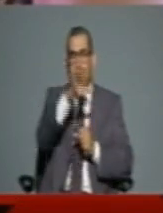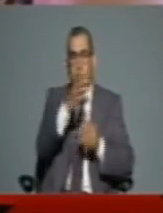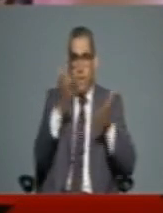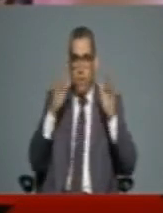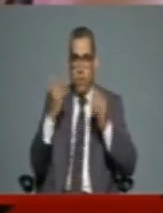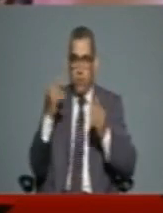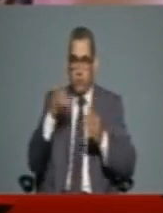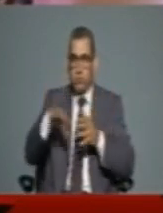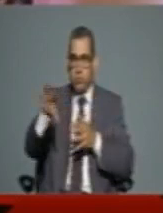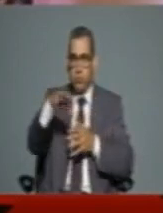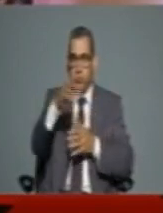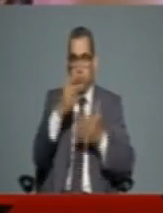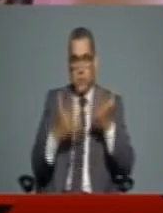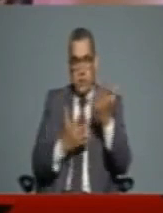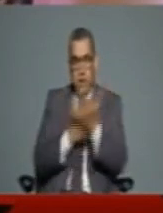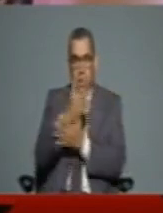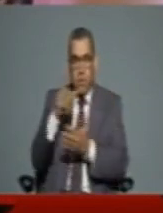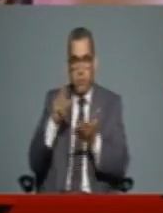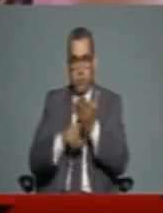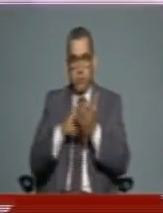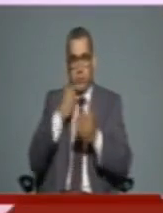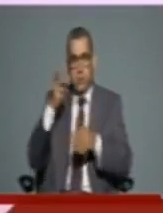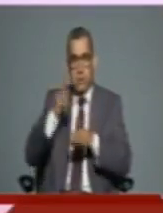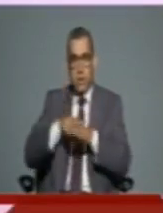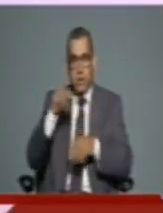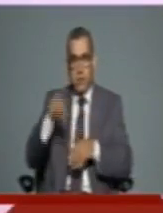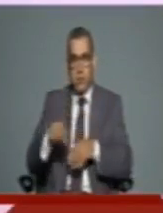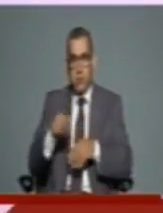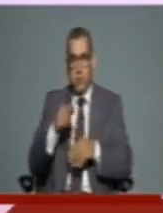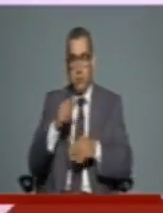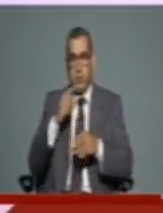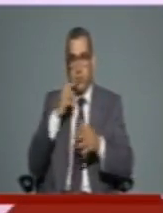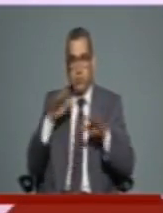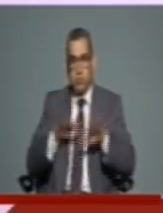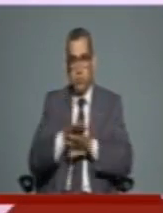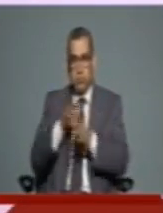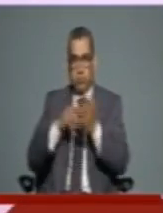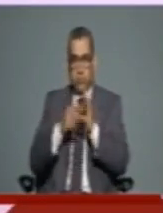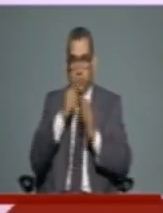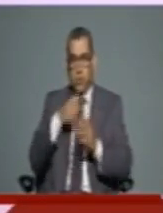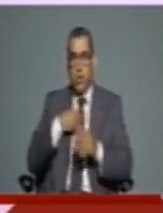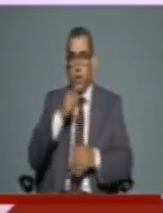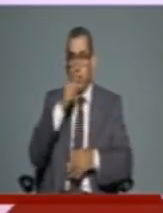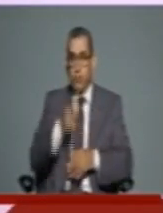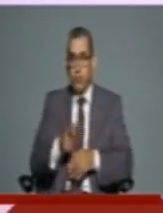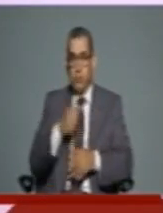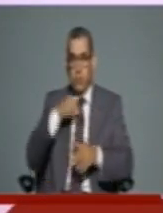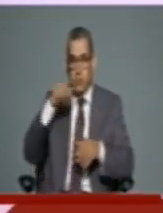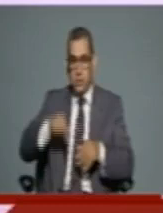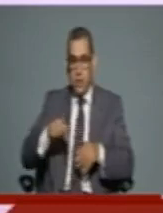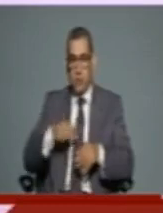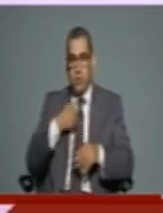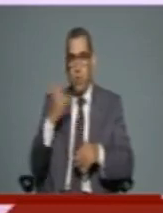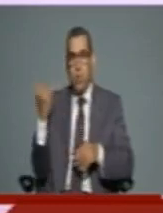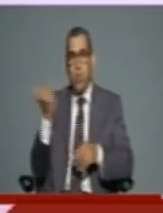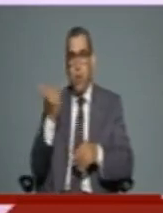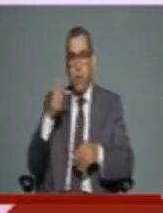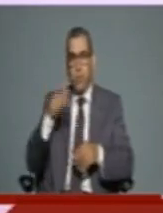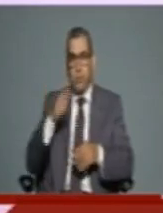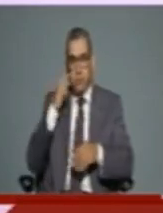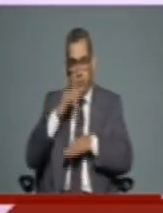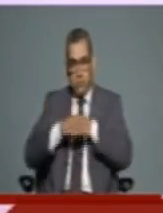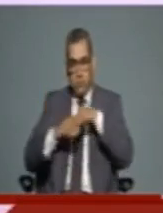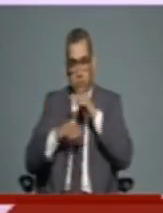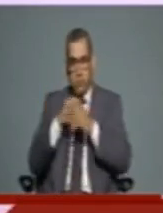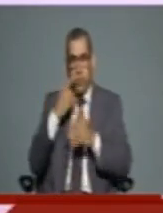والمناطق التجارية وكذلك شبكات التوزيع. هنتكلم النهاردة على أهمية البنية الأساسية